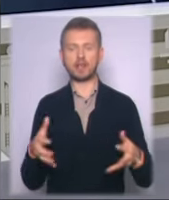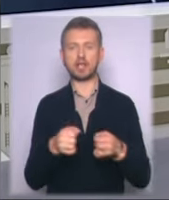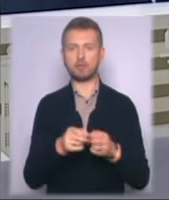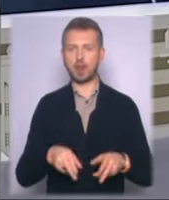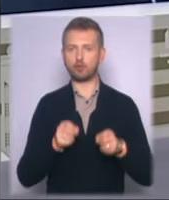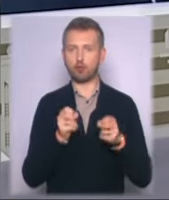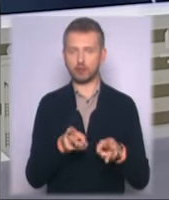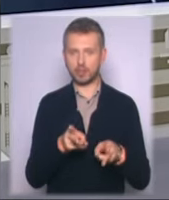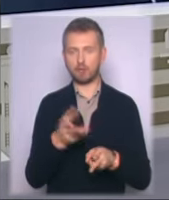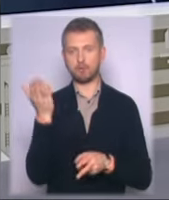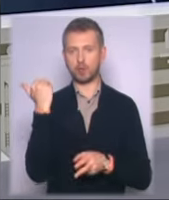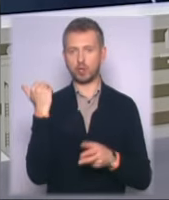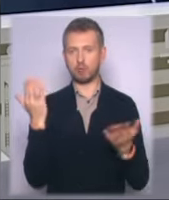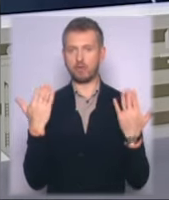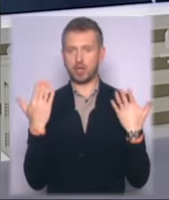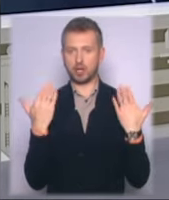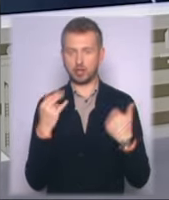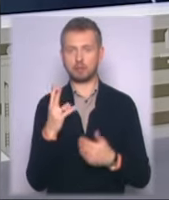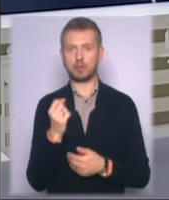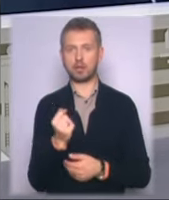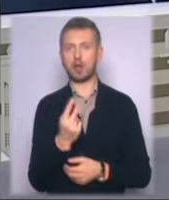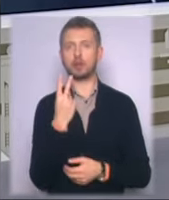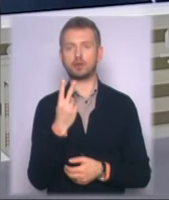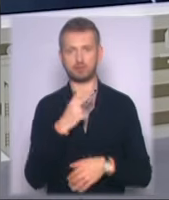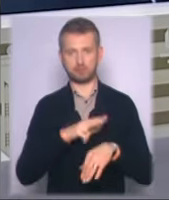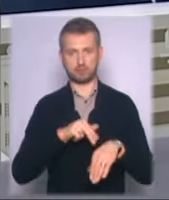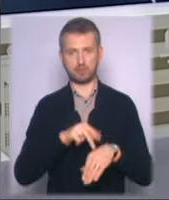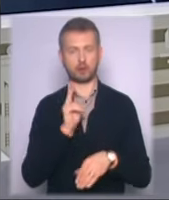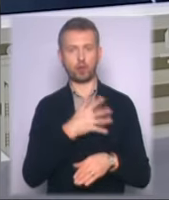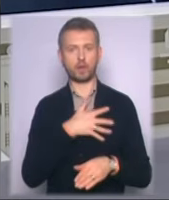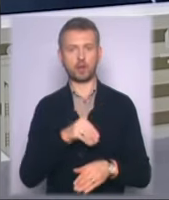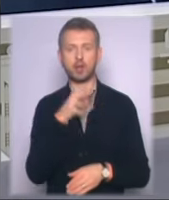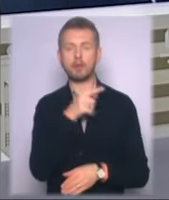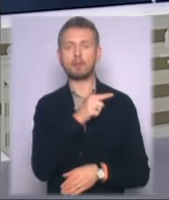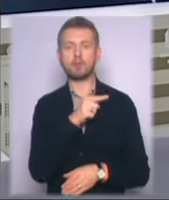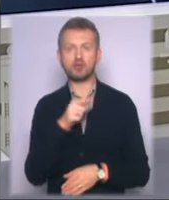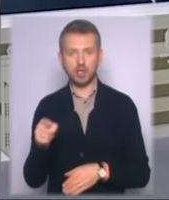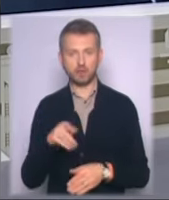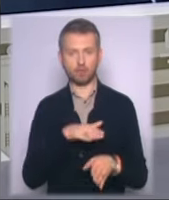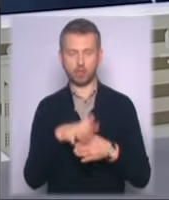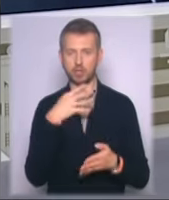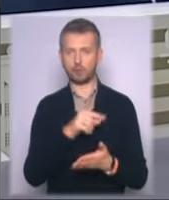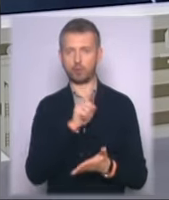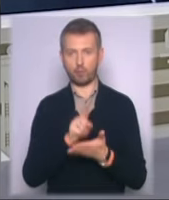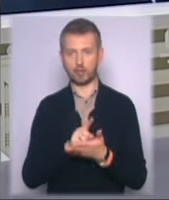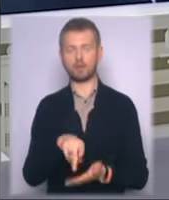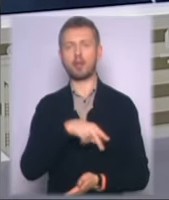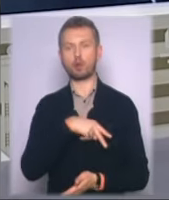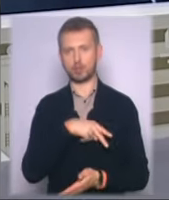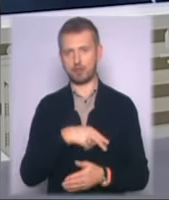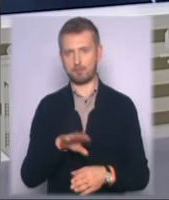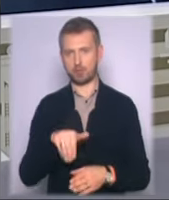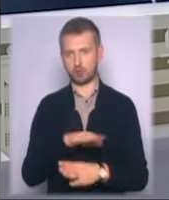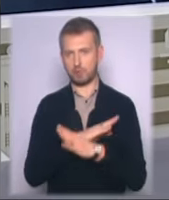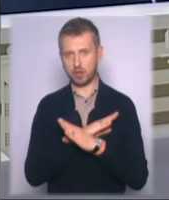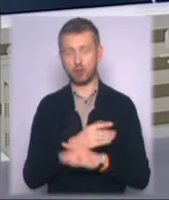злочинців минулими вихідними, а двох правоохоронців, які загинули під час виконання своїх обов'язків, нагородити посмертно. Про це Віталій